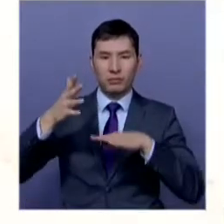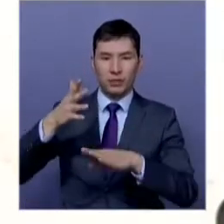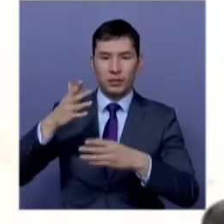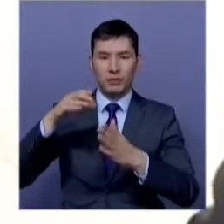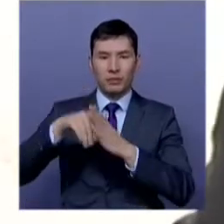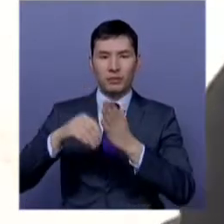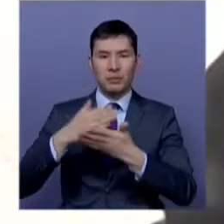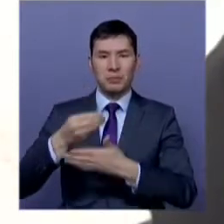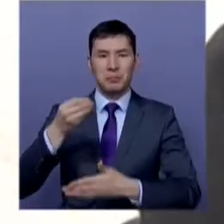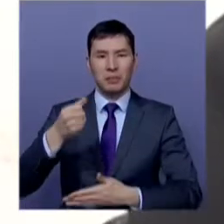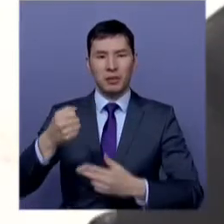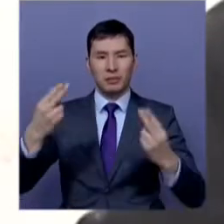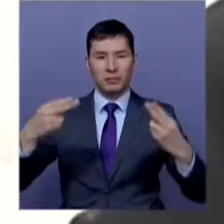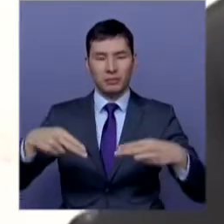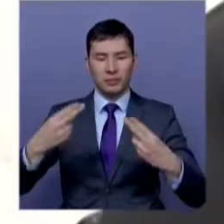шлагбаумдар қояды.